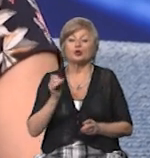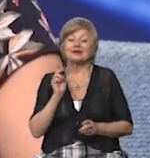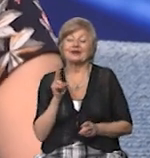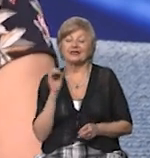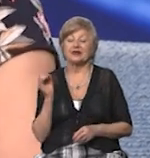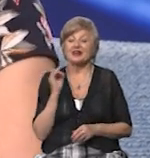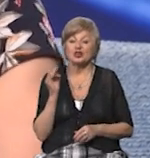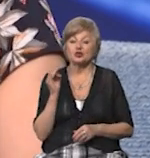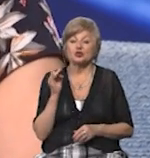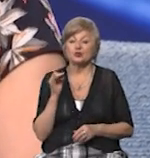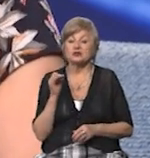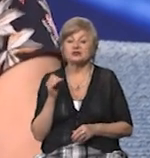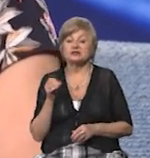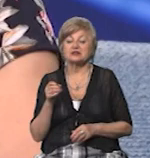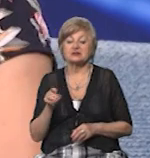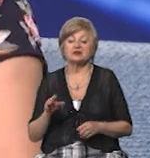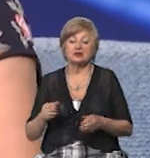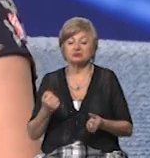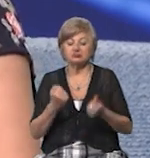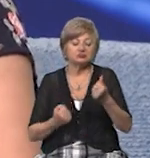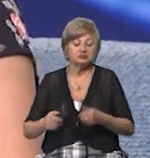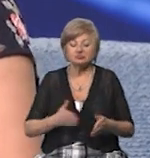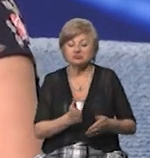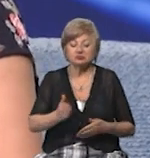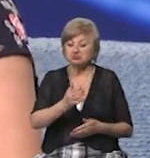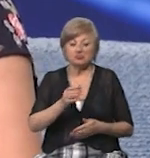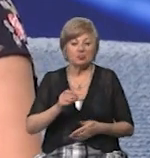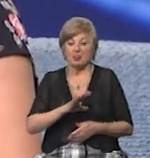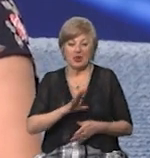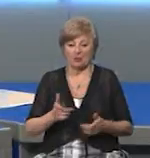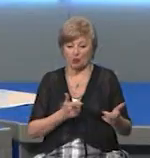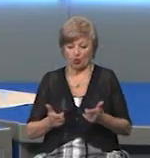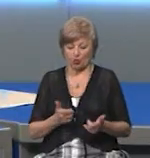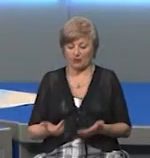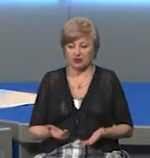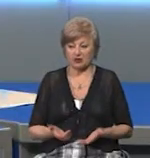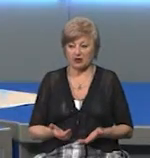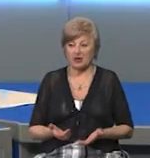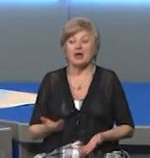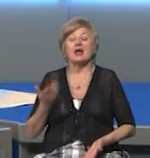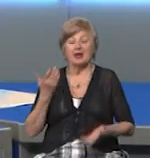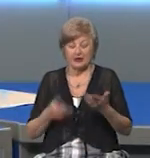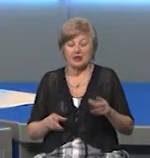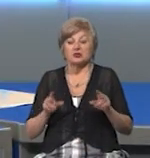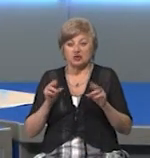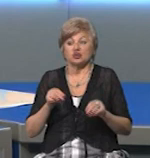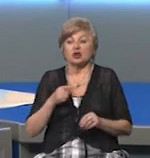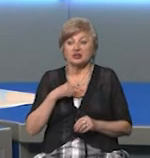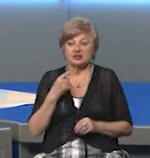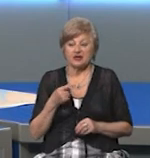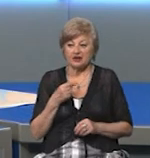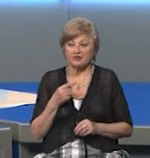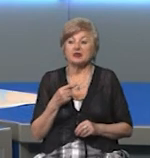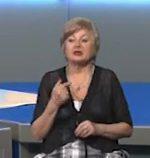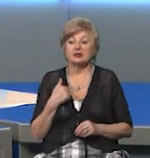цікавиться пересуванням у місті, був підготовлений до цього? Ну, якщо чесно кажучи, я знав ще в травні, що будуть